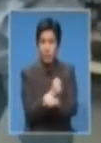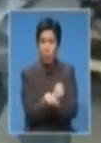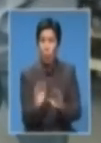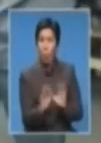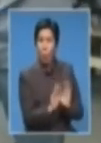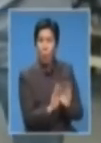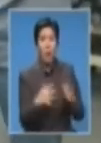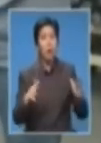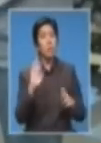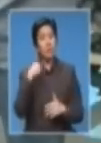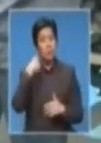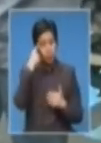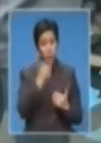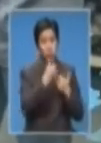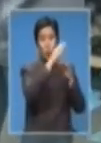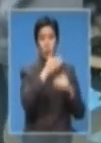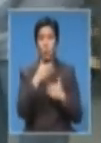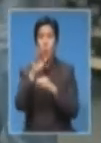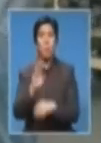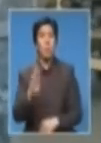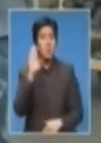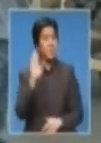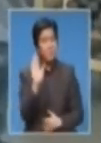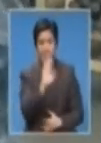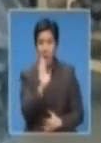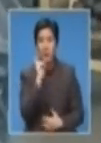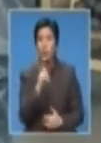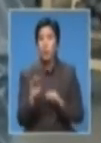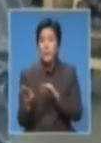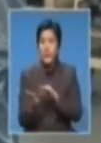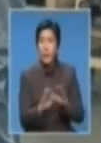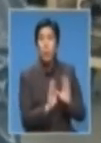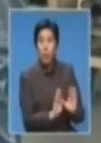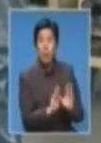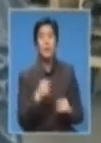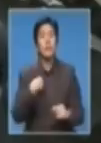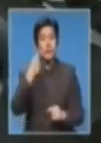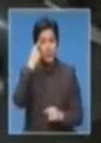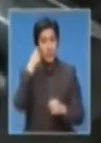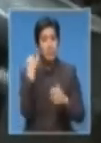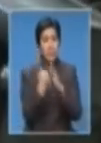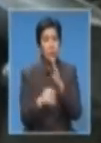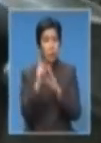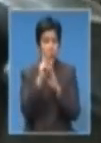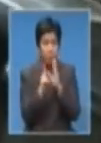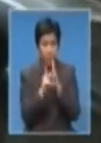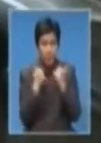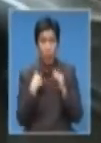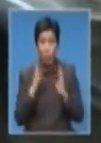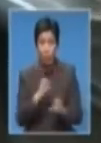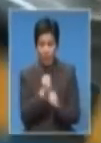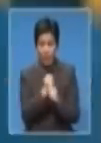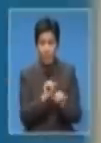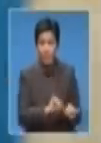แล้วเอาไว้ส่งบริษัทโน้นบริษัทนี้ต้องไม่เกิดขึ้นนะครับมันเข้าผิดกฎหมายการค้ามนุษย์ด้วยนะครับการเคลื่อนย้ายแรงง